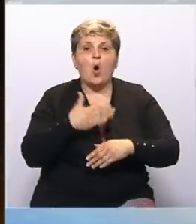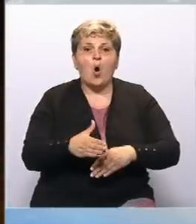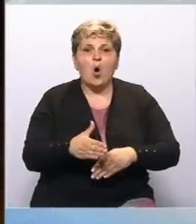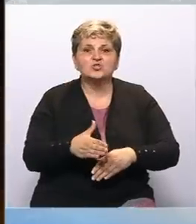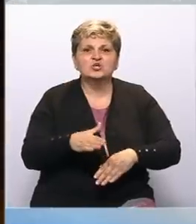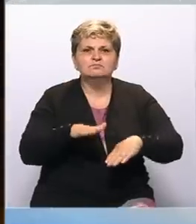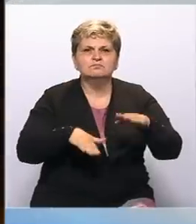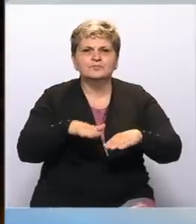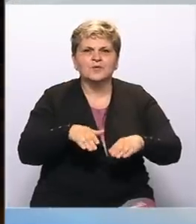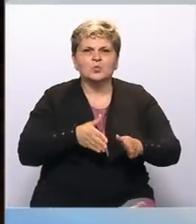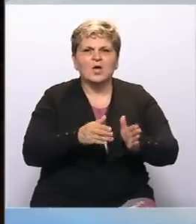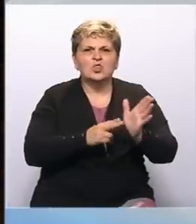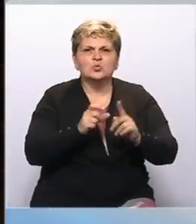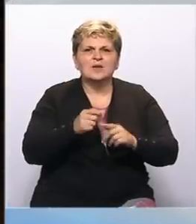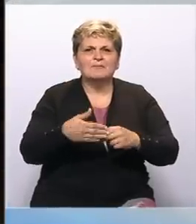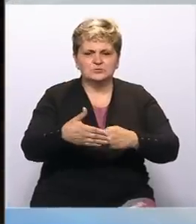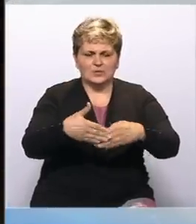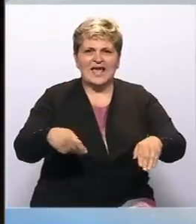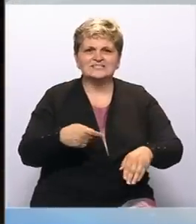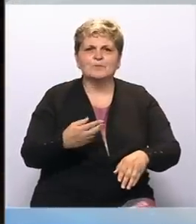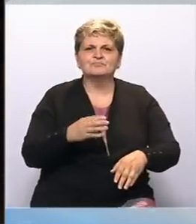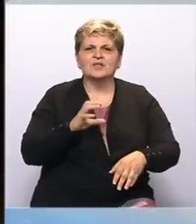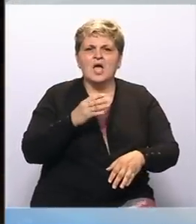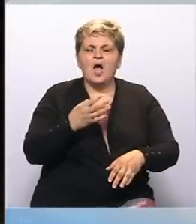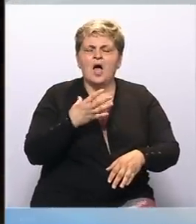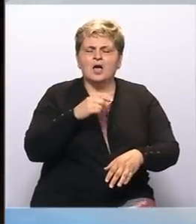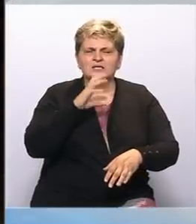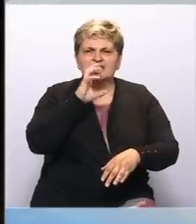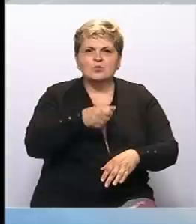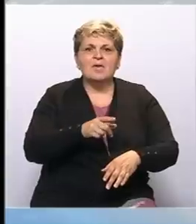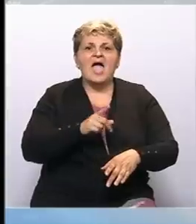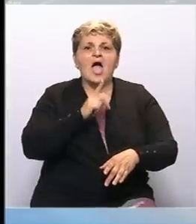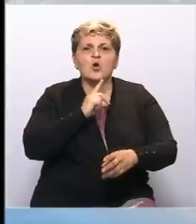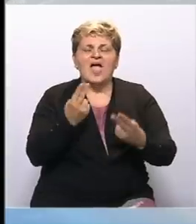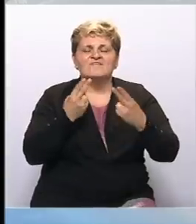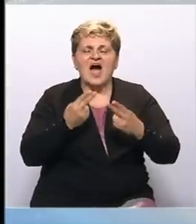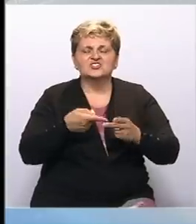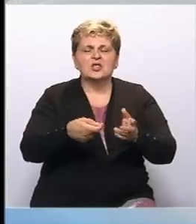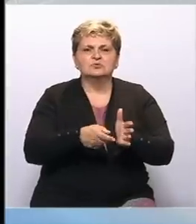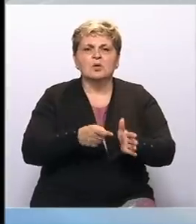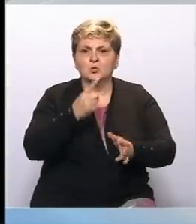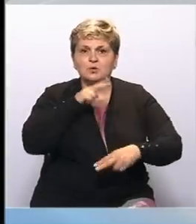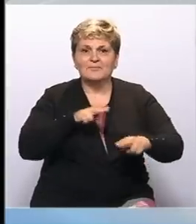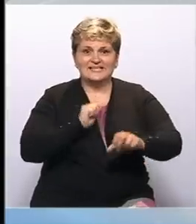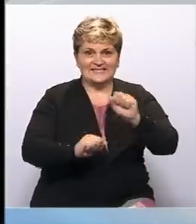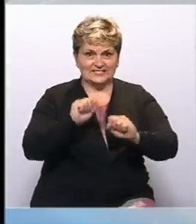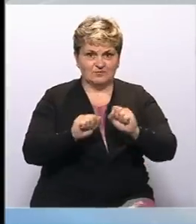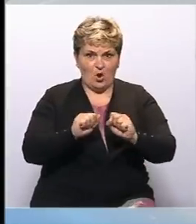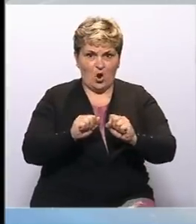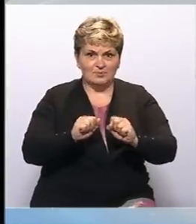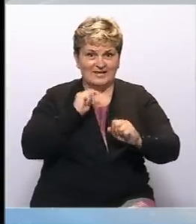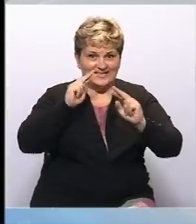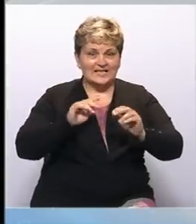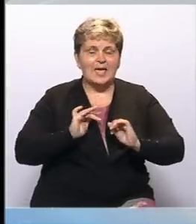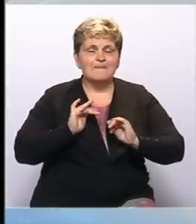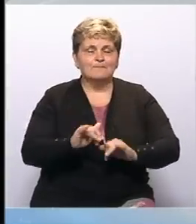skladišta u luci na Dunavu u blizini granice s Rumunijom, koja je ključna za izvoz žitarica. Rusko ministarstvo odbrane saopštilo je da su sistemi